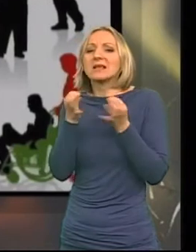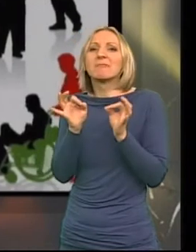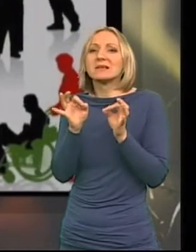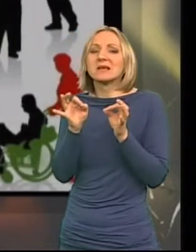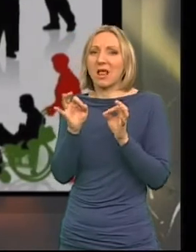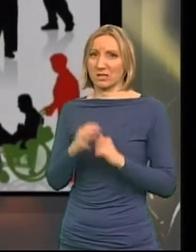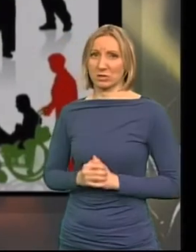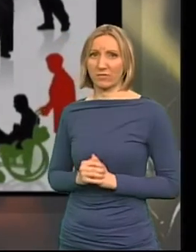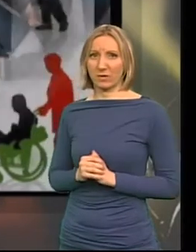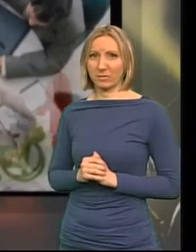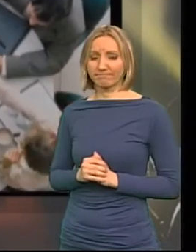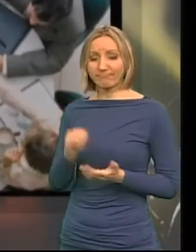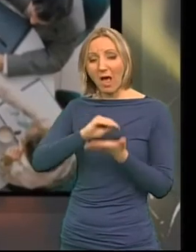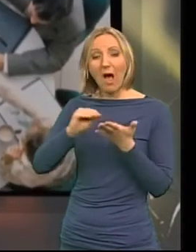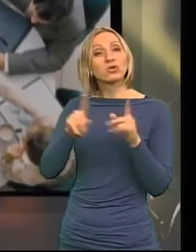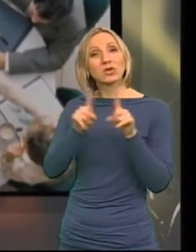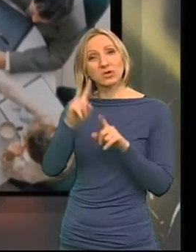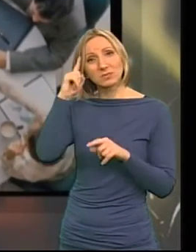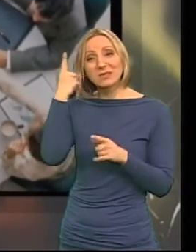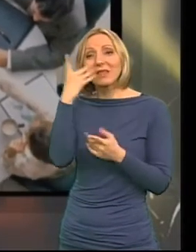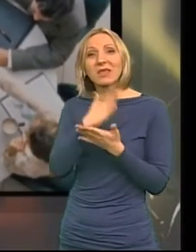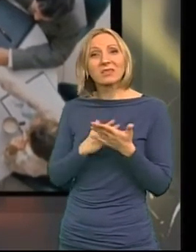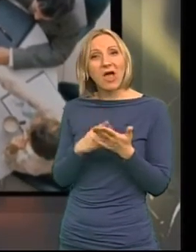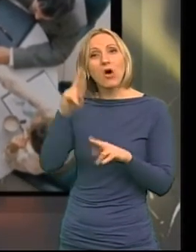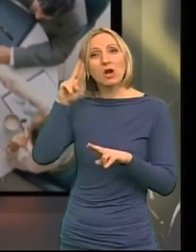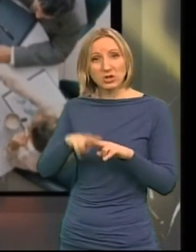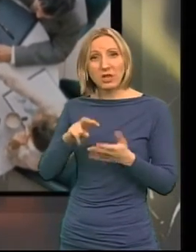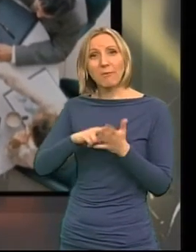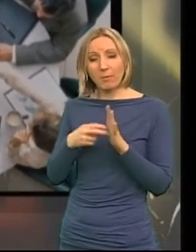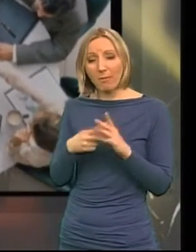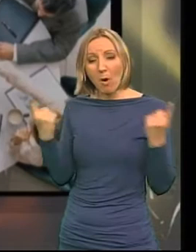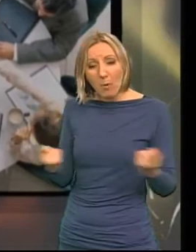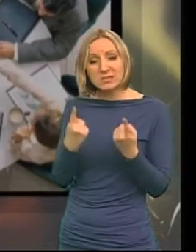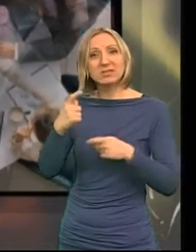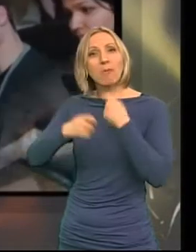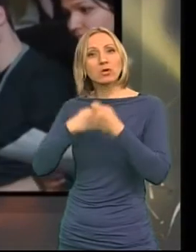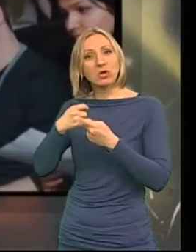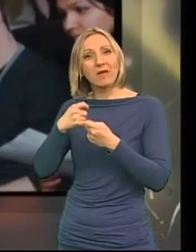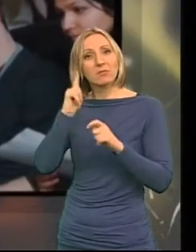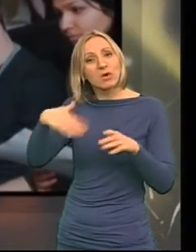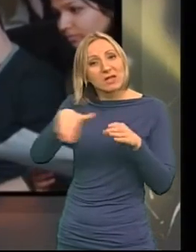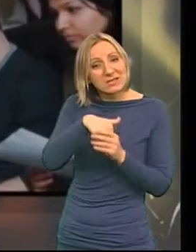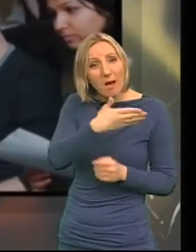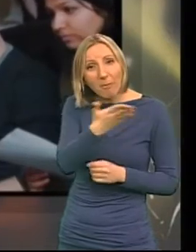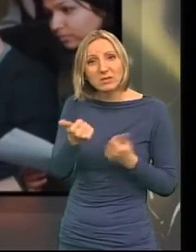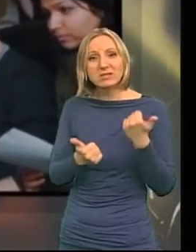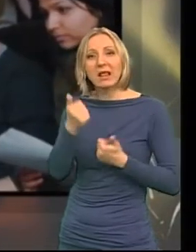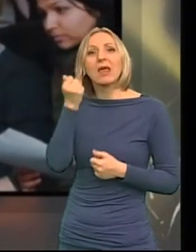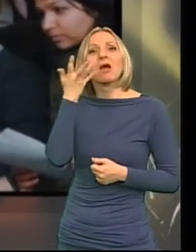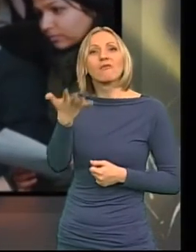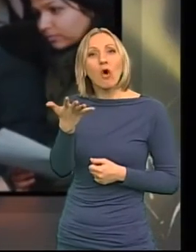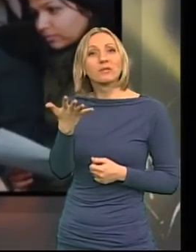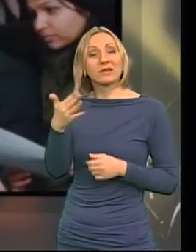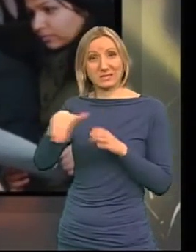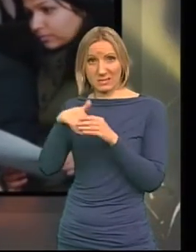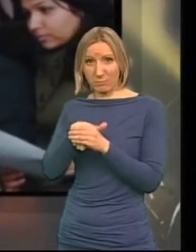specijalizovanih. Autori također smatraju da je deo rešenja njihovih problema u posticanju poslodavaca da ih zaposle ili određivanju kvota za